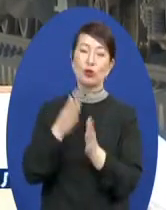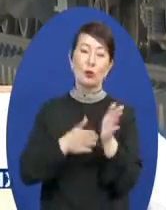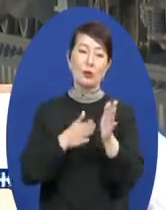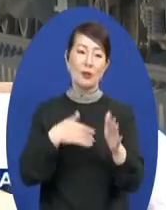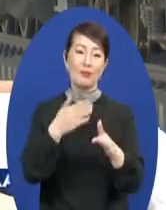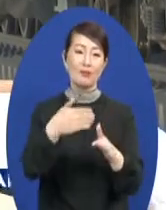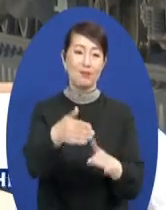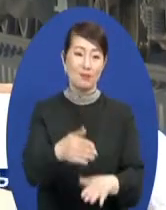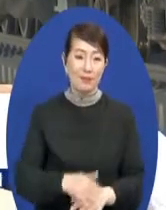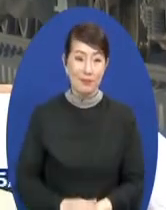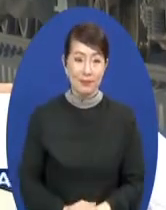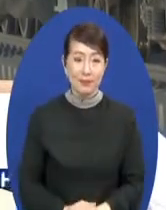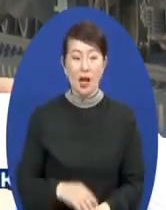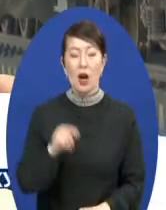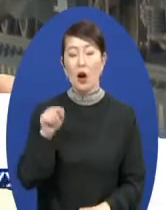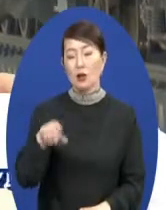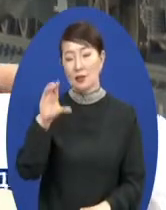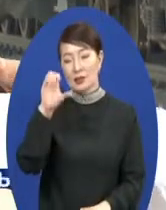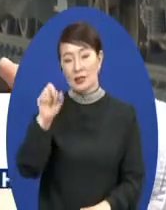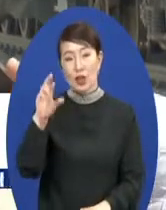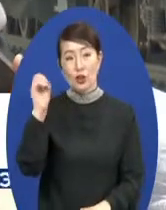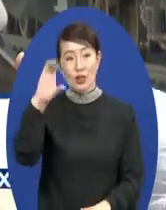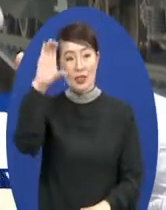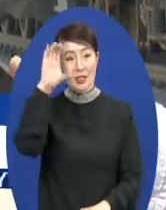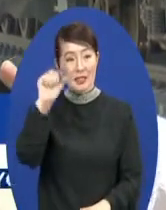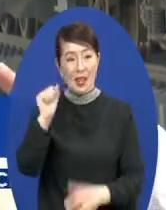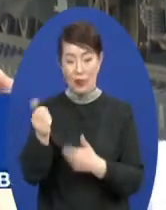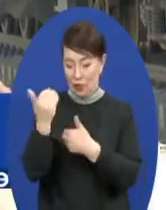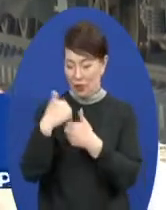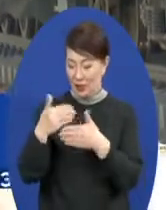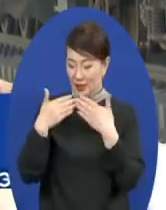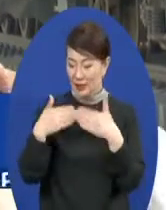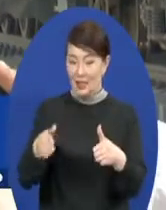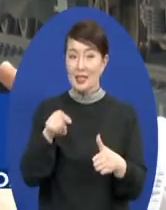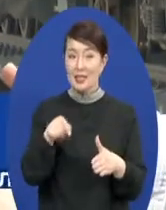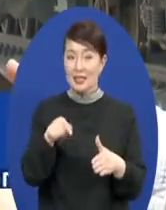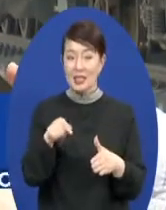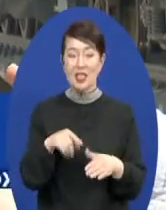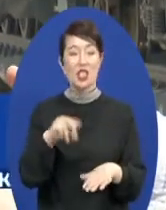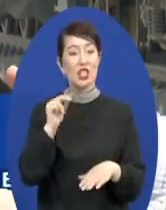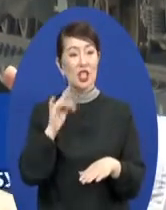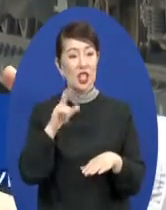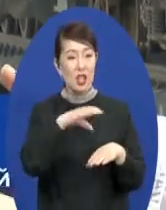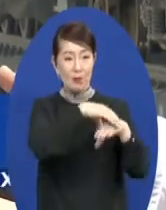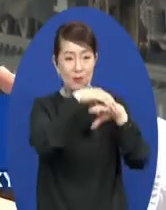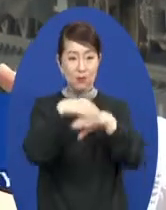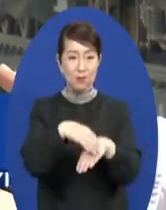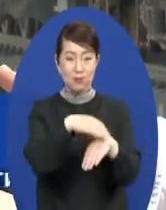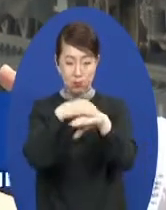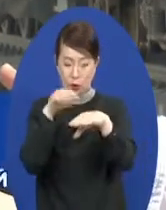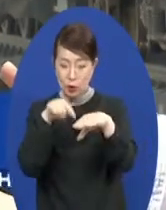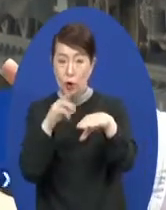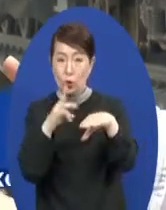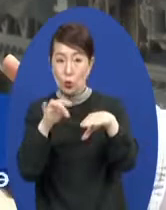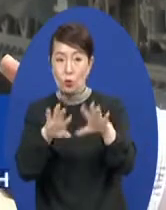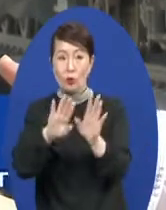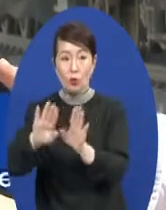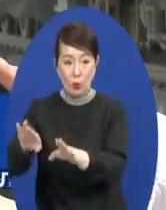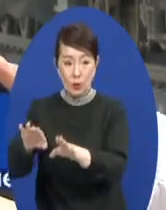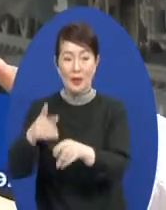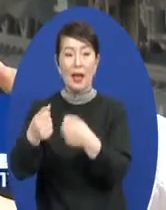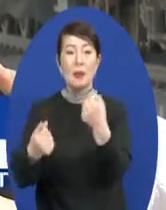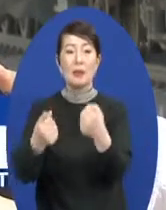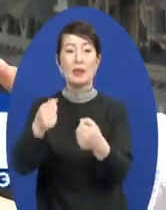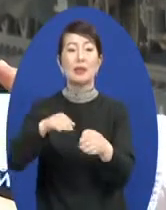замаараа тээвэрлээ дэрн. Одоо сая ерөнхий сайдын оролцож нээсэн терминал дээр чингэлэгтэй буюу одоо нүүрсээ буулгаад энээсээ цаашаага